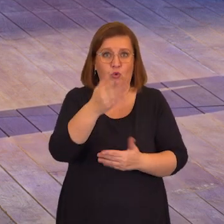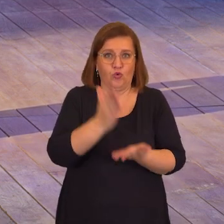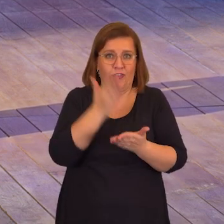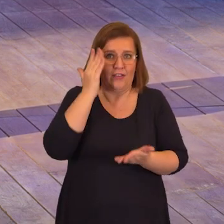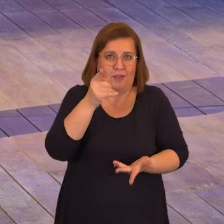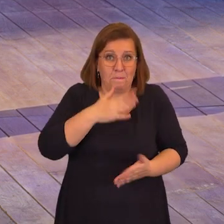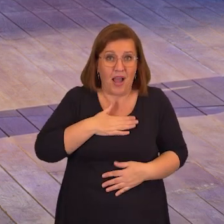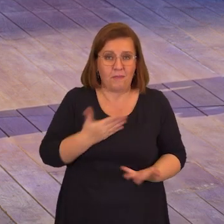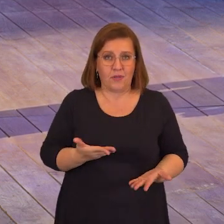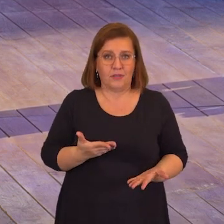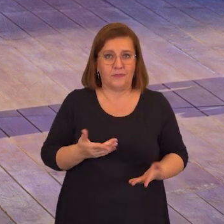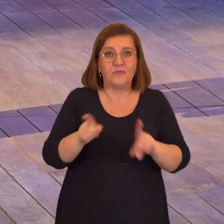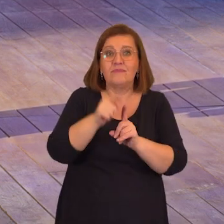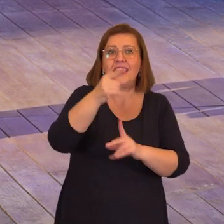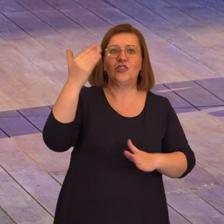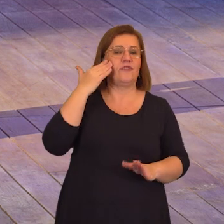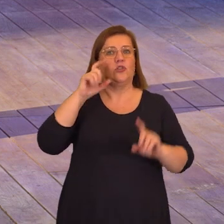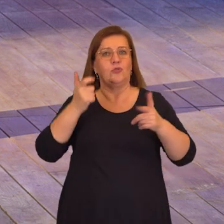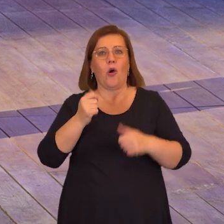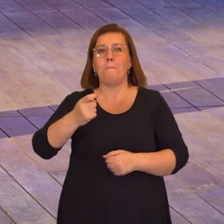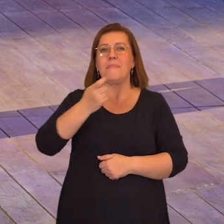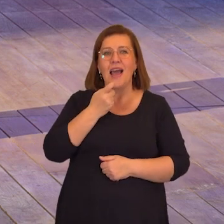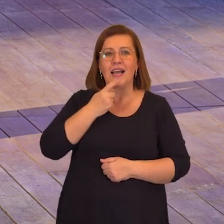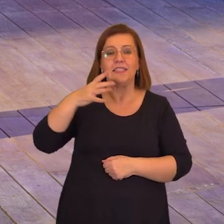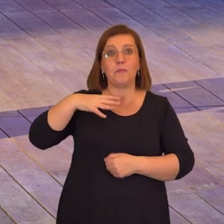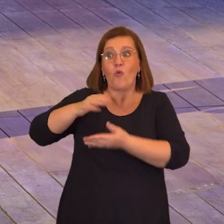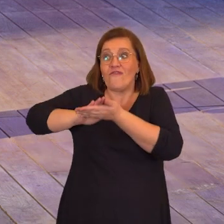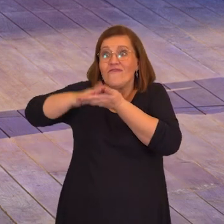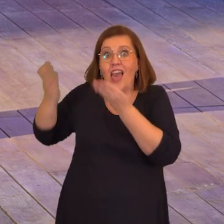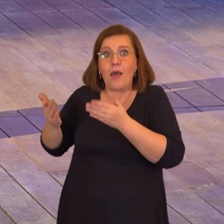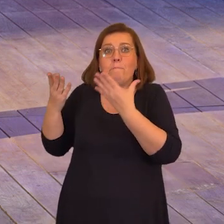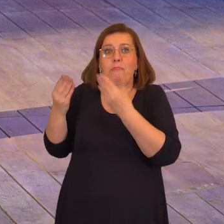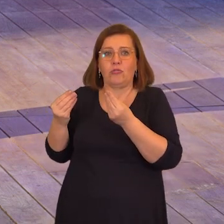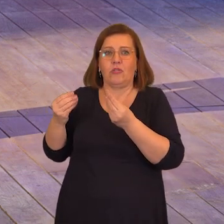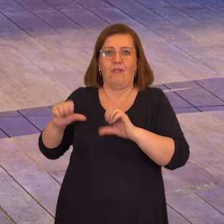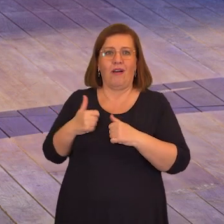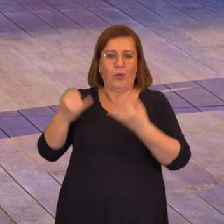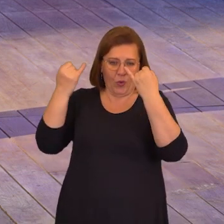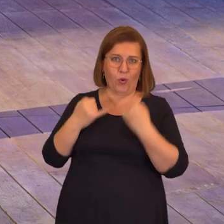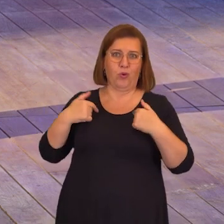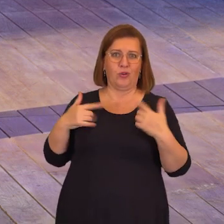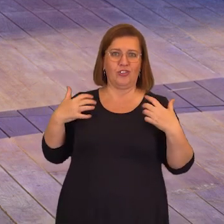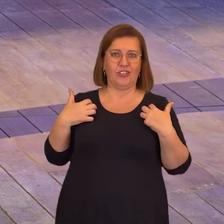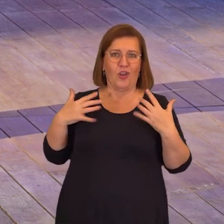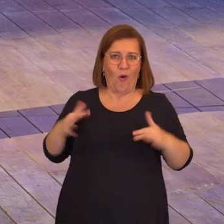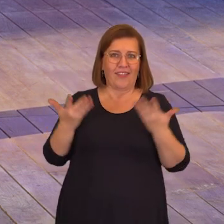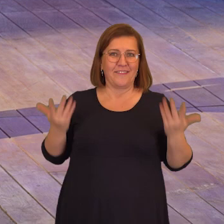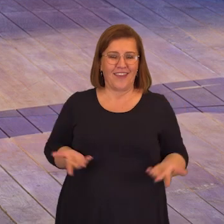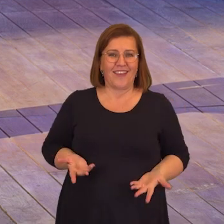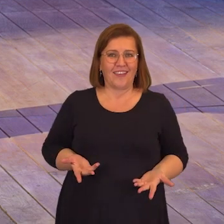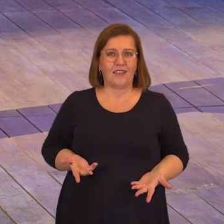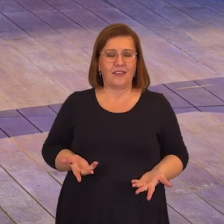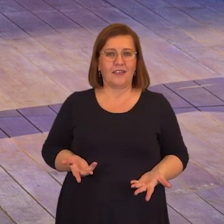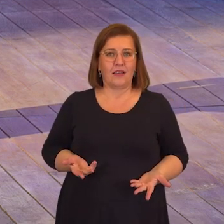też, że plastik został nam wynaleziony po to, aby łatwiej nam się żyło. Ale plastik też